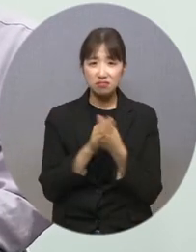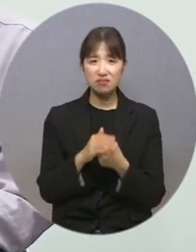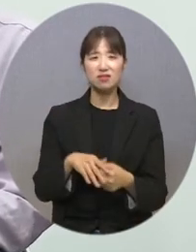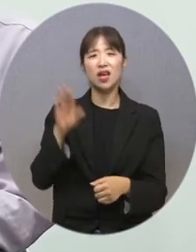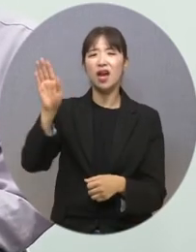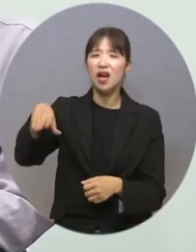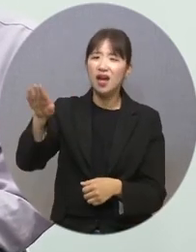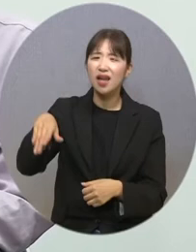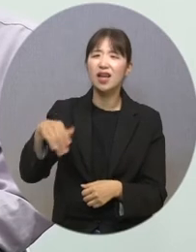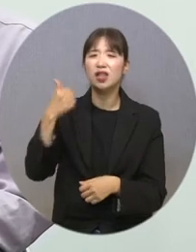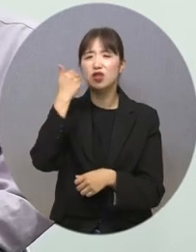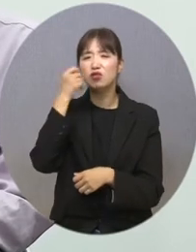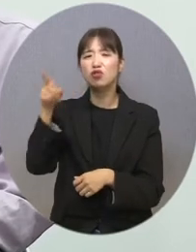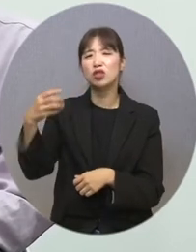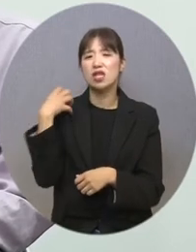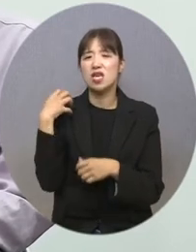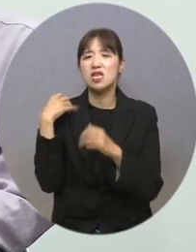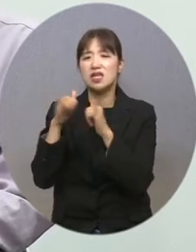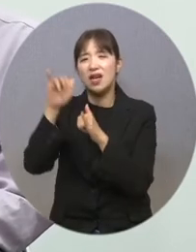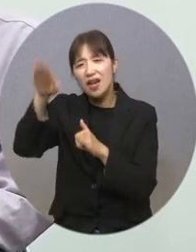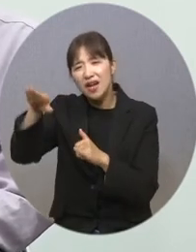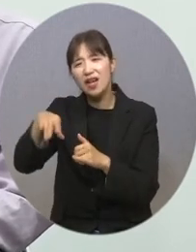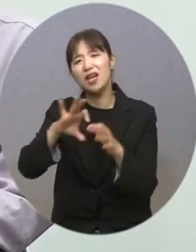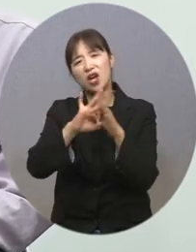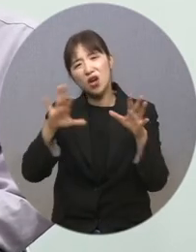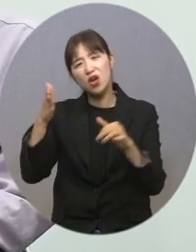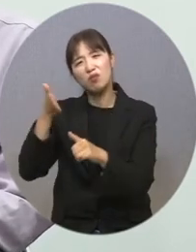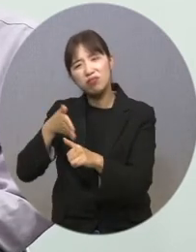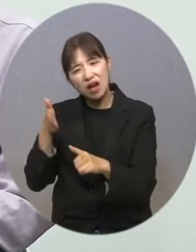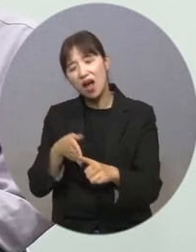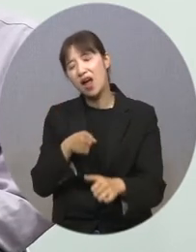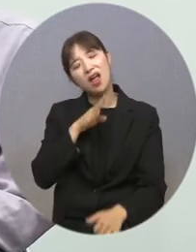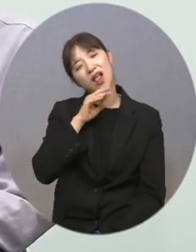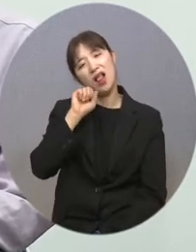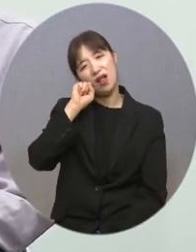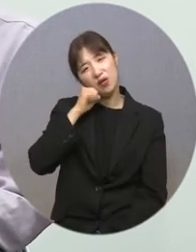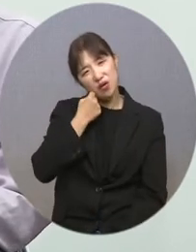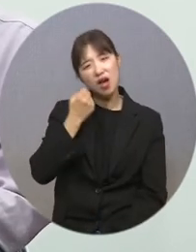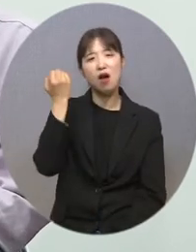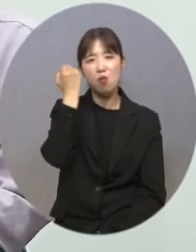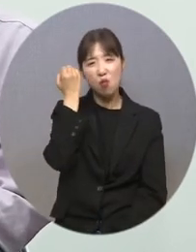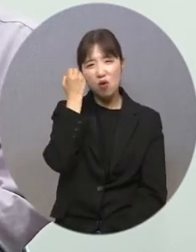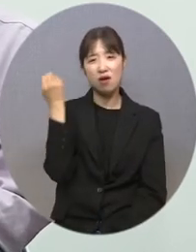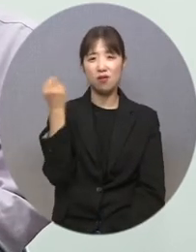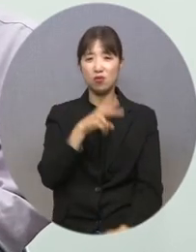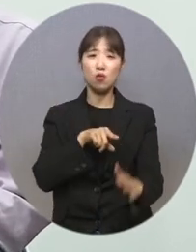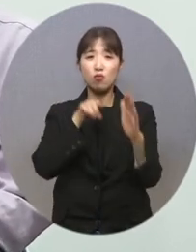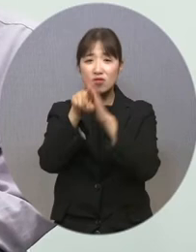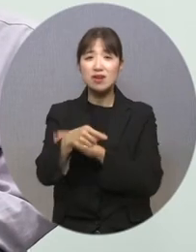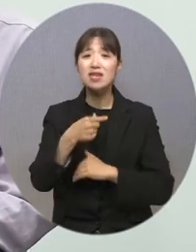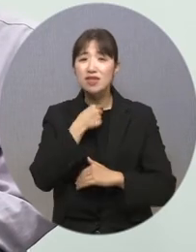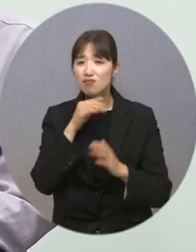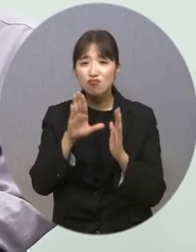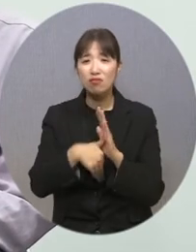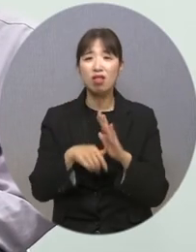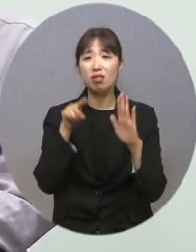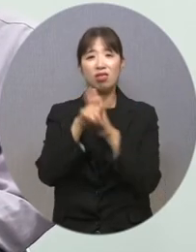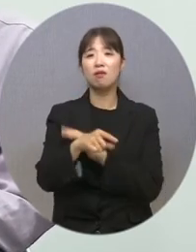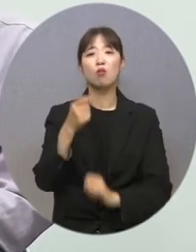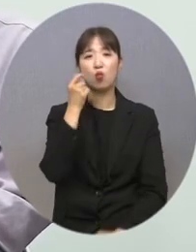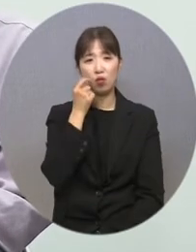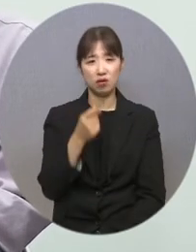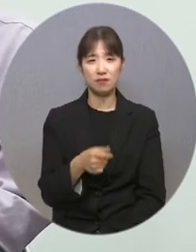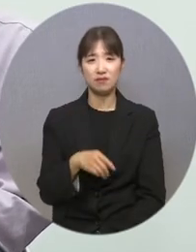관계자를 찾아서 말을 해야 되고 이런 절차도 너무 복잡하고 또 들어가고 싶을 때 들어가지 못해요